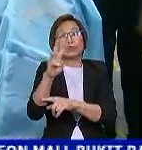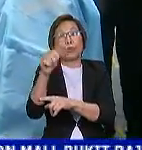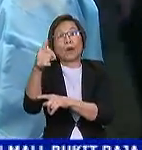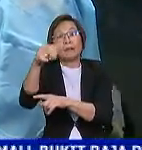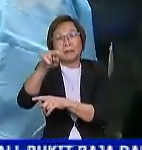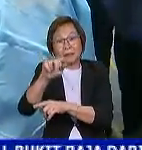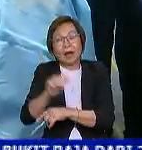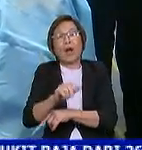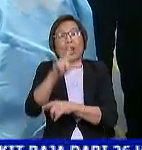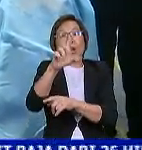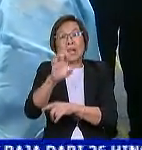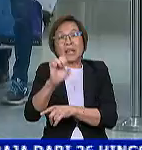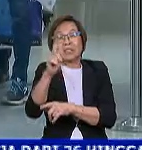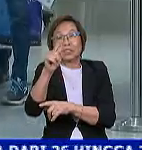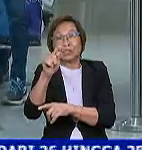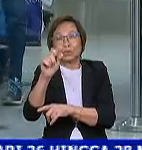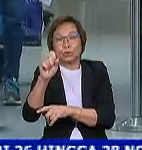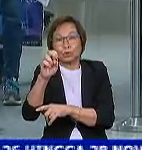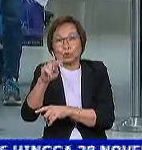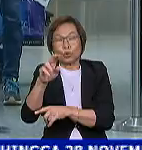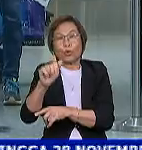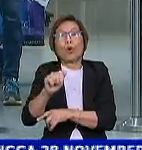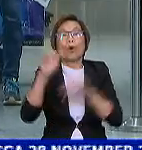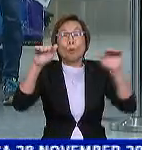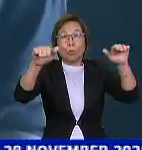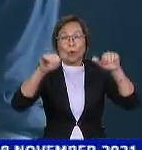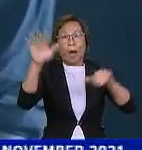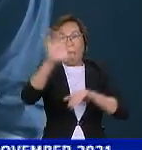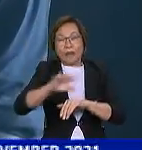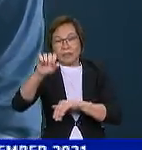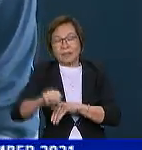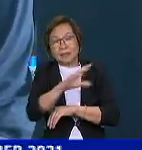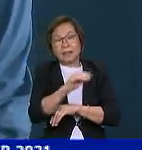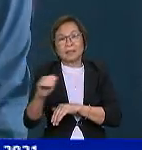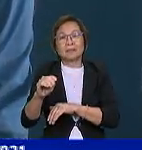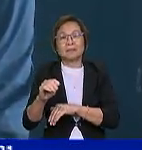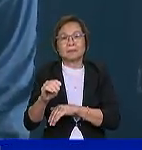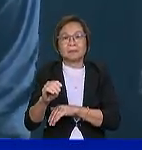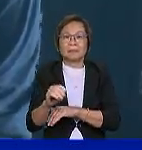Eswatini, Lesotho, Mozambik, Namibia, Afrika Selatan dan Zimbabwe.